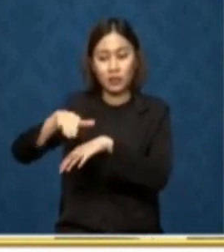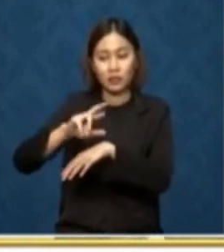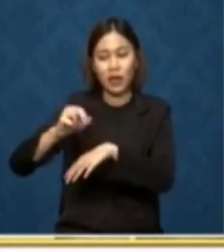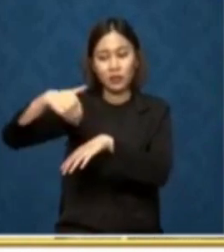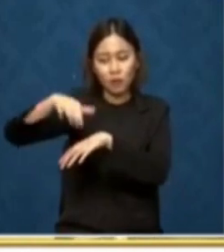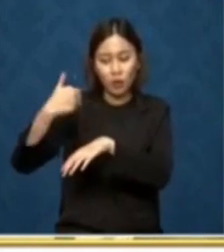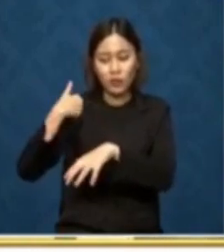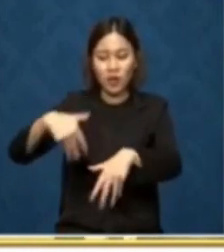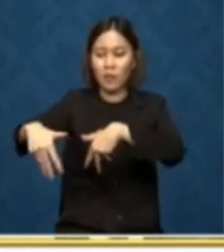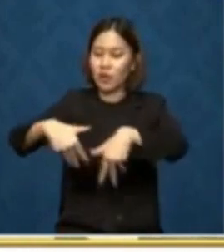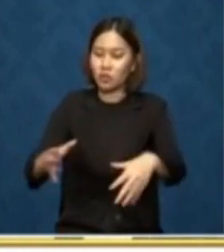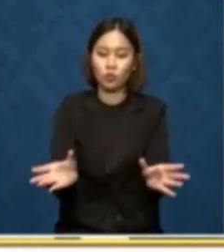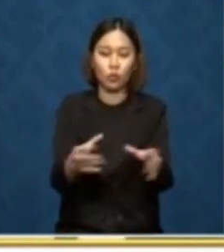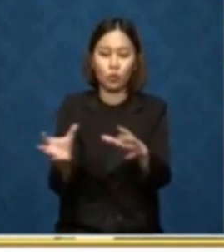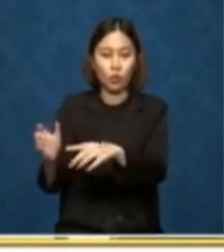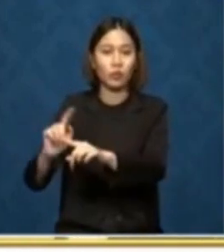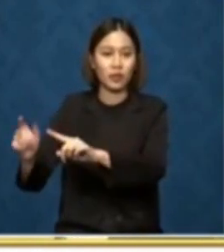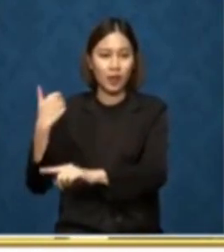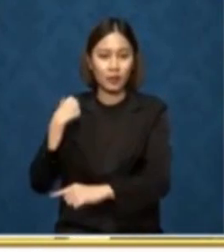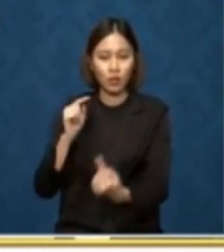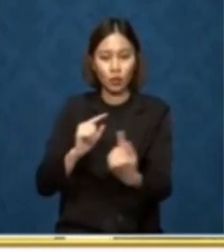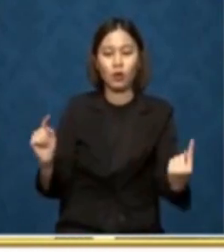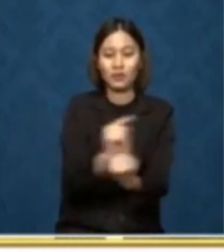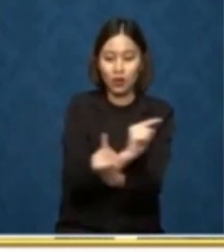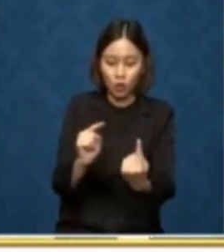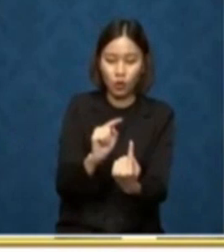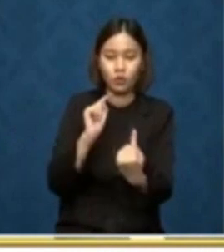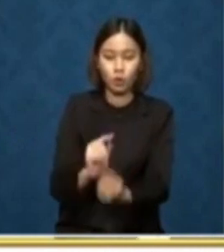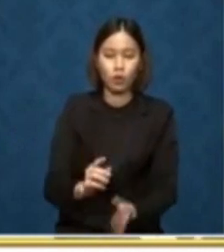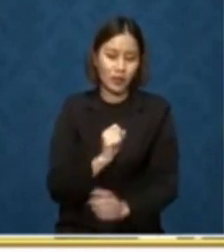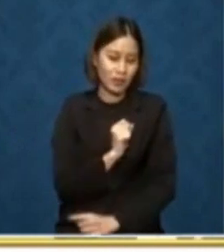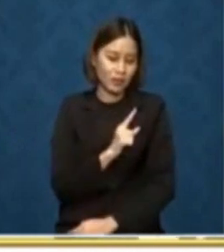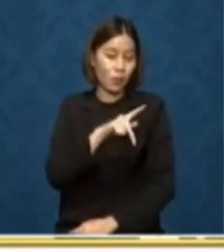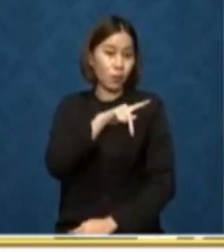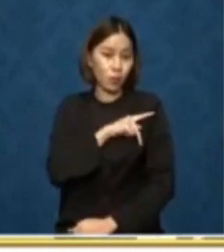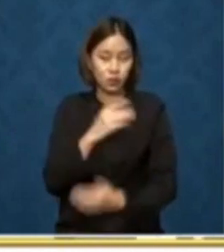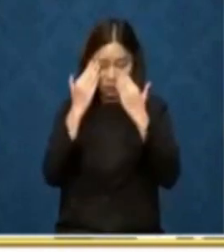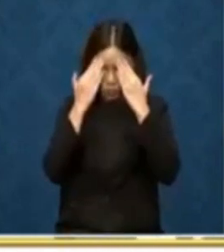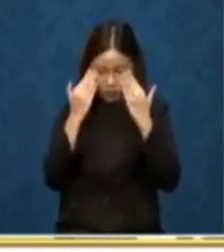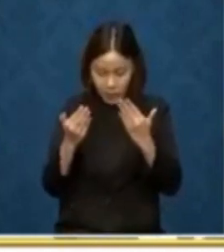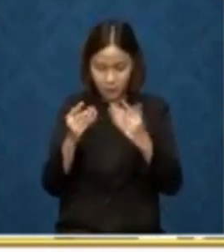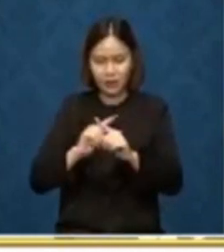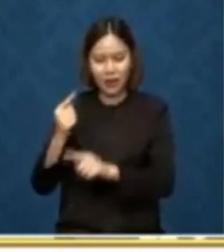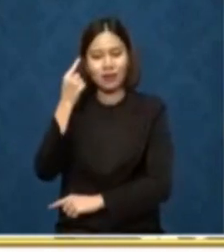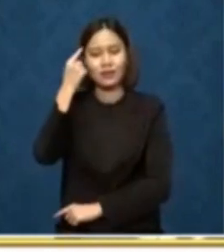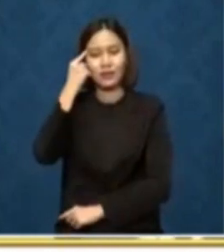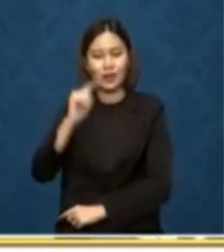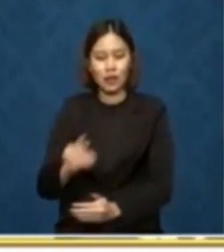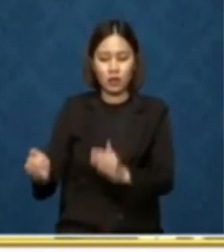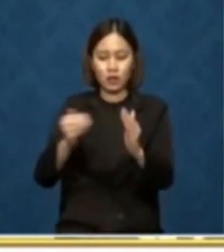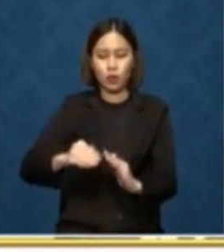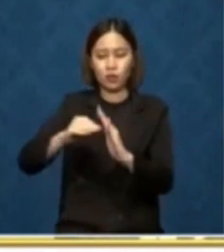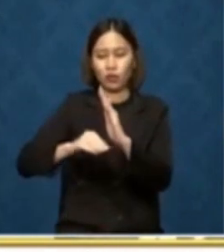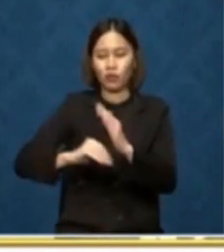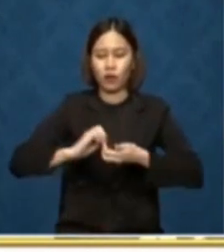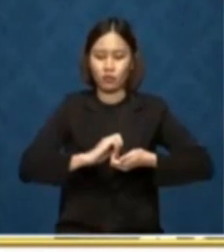านะครับจากประชาชลหายกลุ่ม จากภาคประชาสังคมทั้งชาวพุธ ชาวมเซศลิมที่เห็นวา ตัวกระ